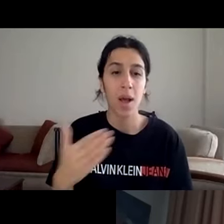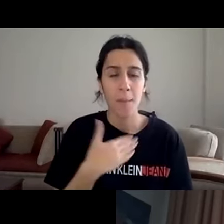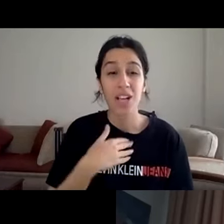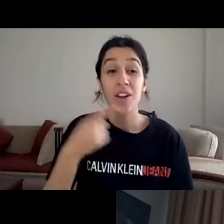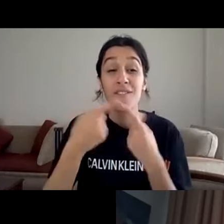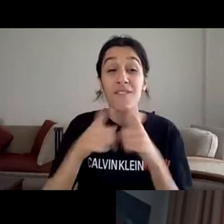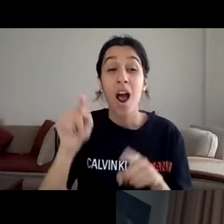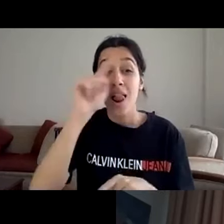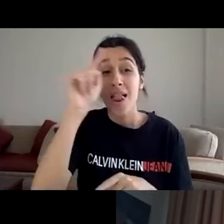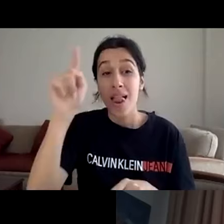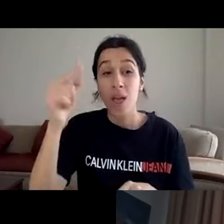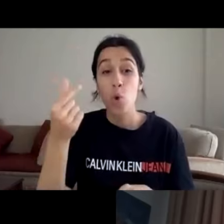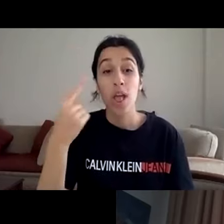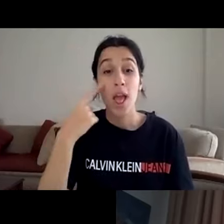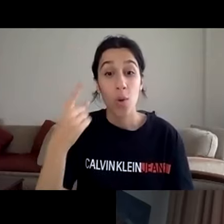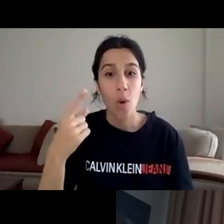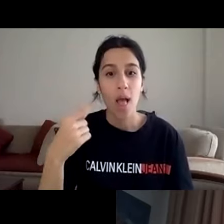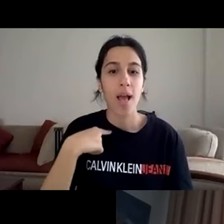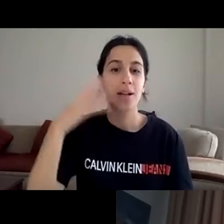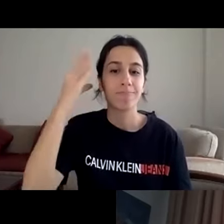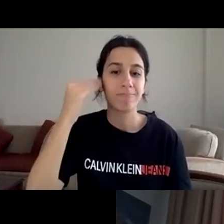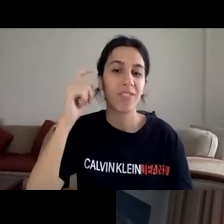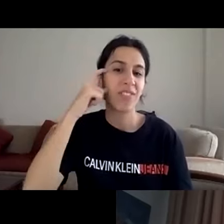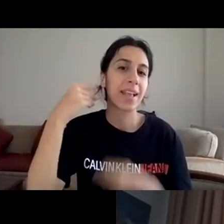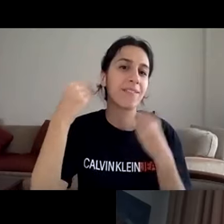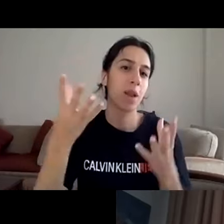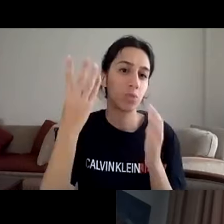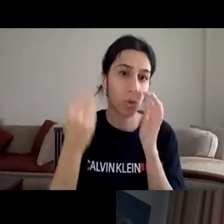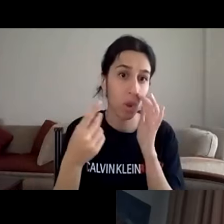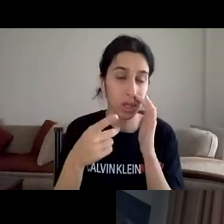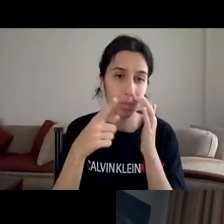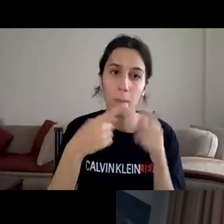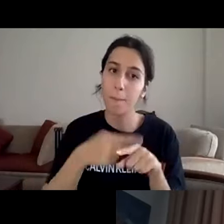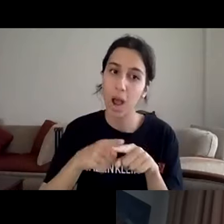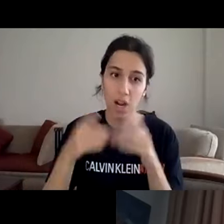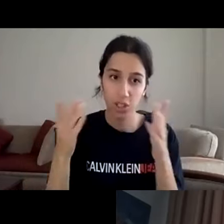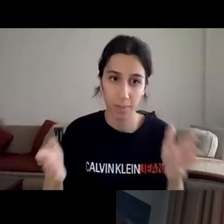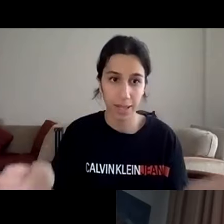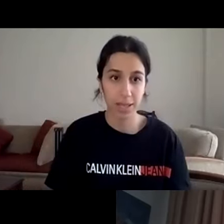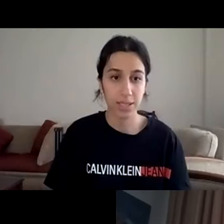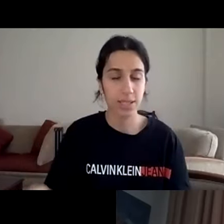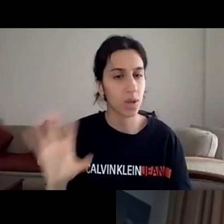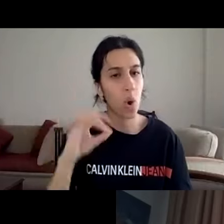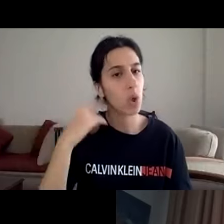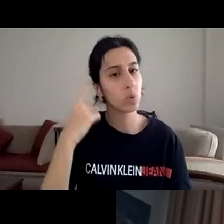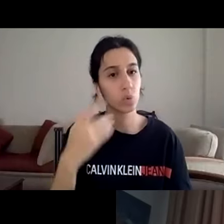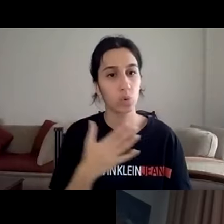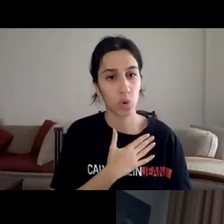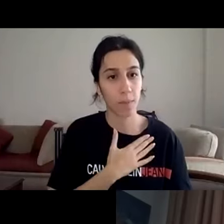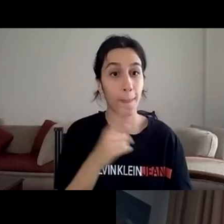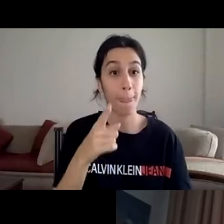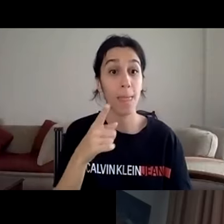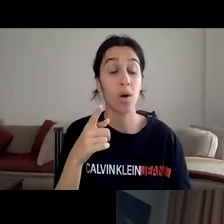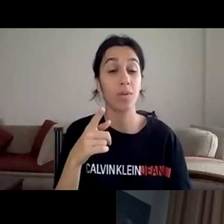örnekleri zihin açıcı oluyor, fikir veriyor. Bunlarla da paylaşılabilir diye düşündüm. Yani o örnek çok